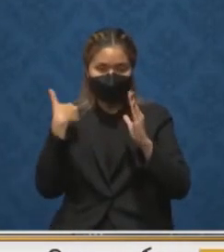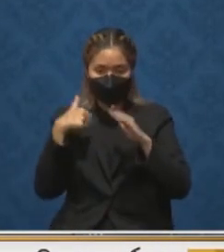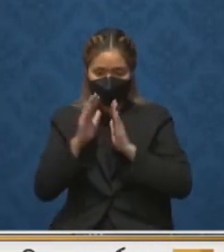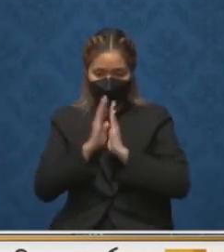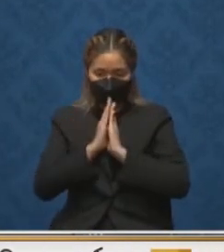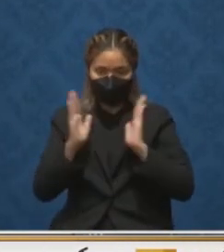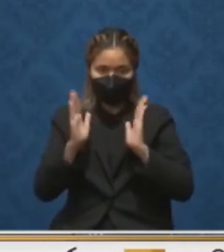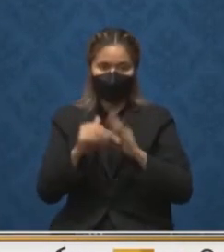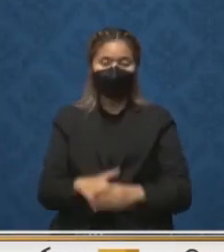ขบคุครัครับ ขอบคุณครั